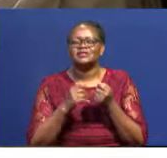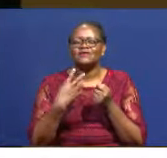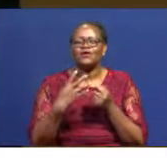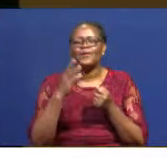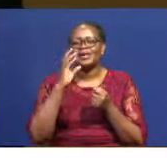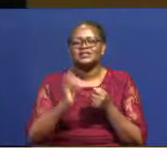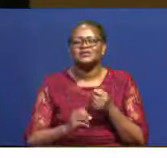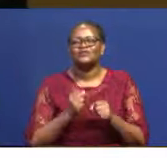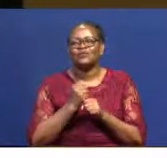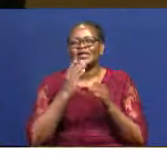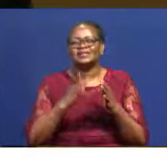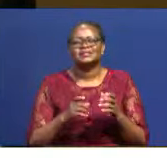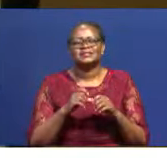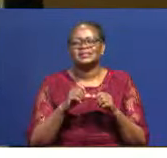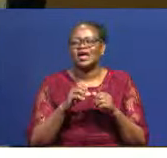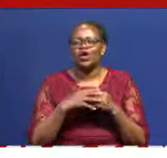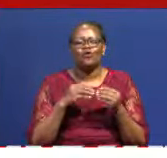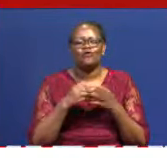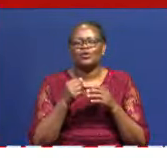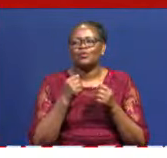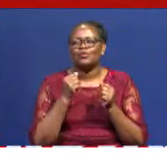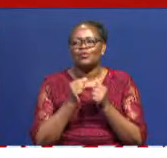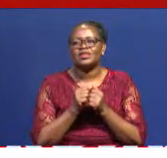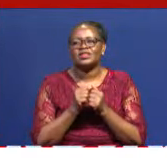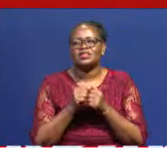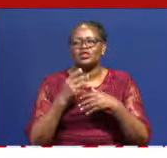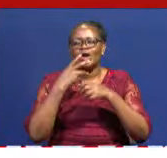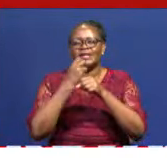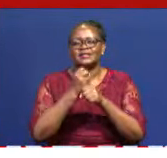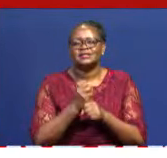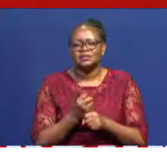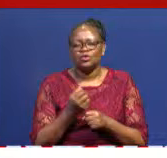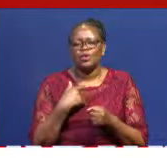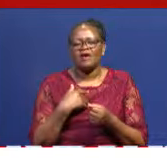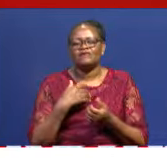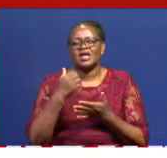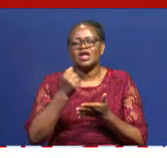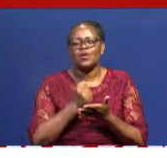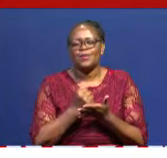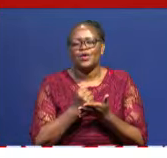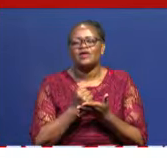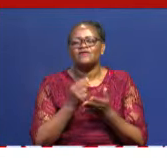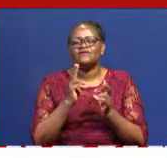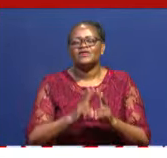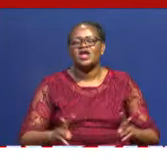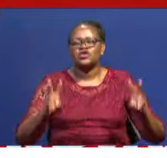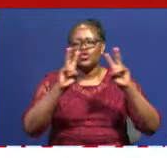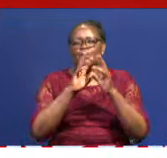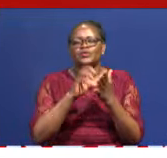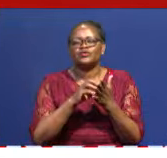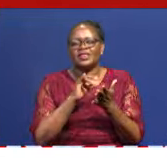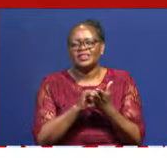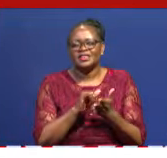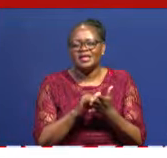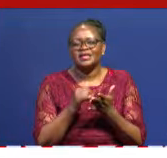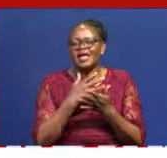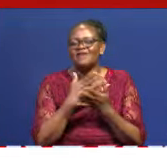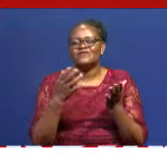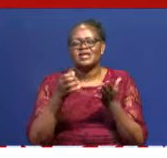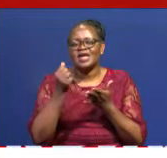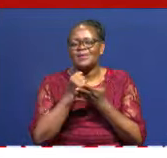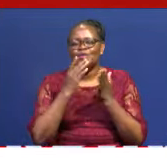wake wameridhika na shirika hilo. We have developed what we call an employee value proposition so that, you know,